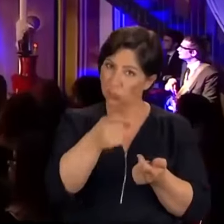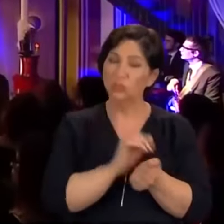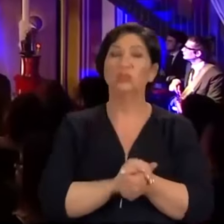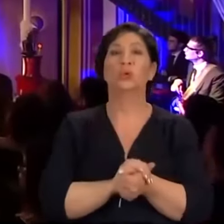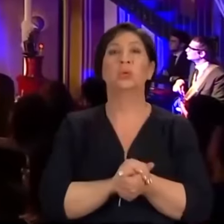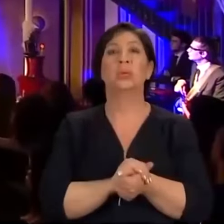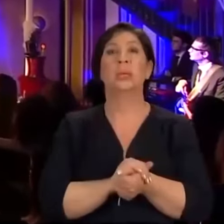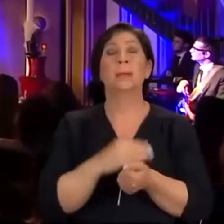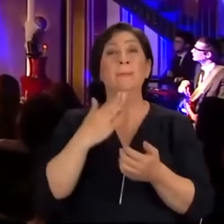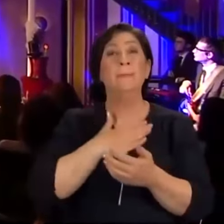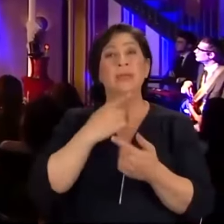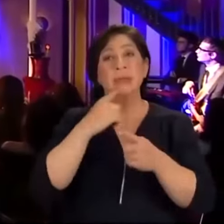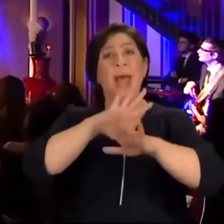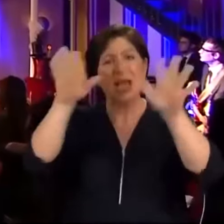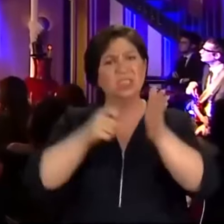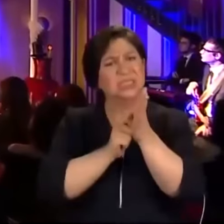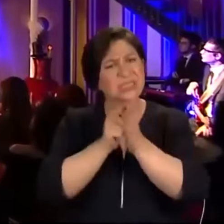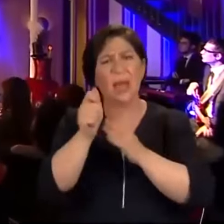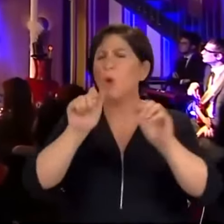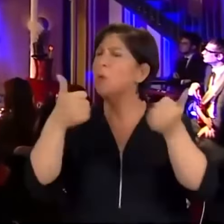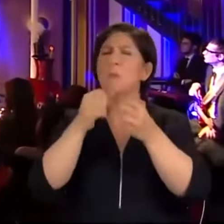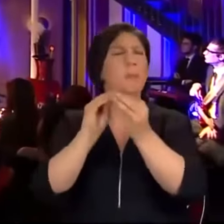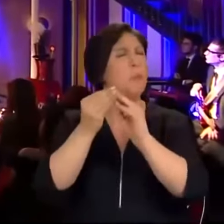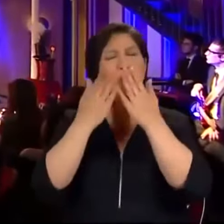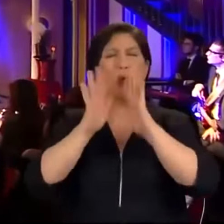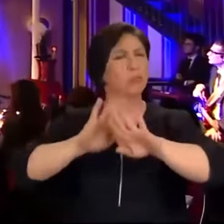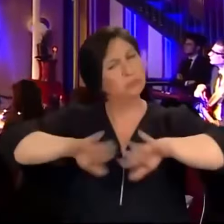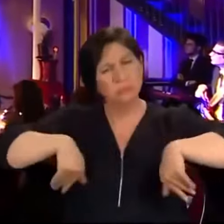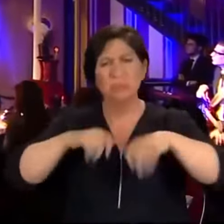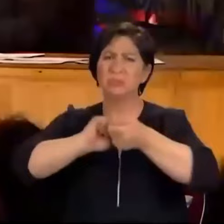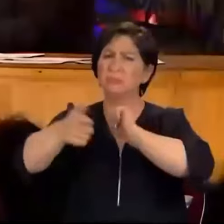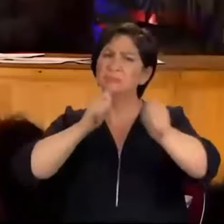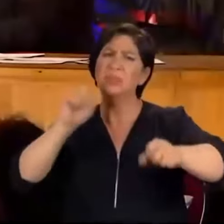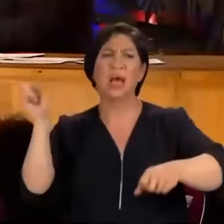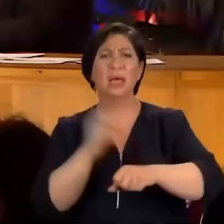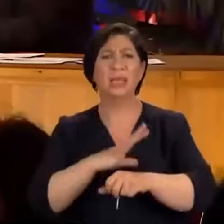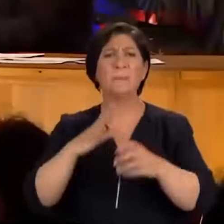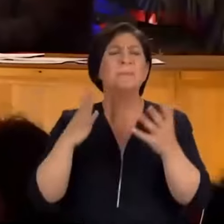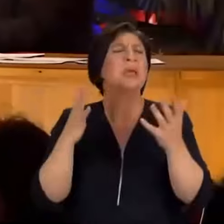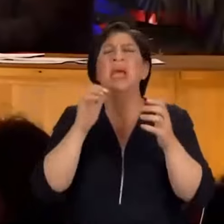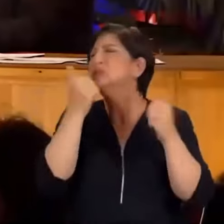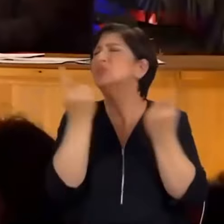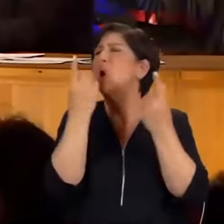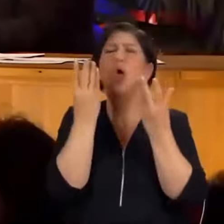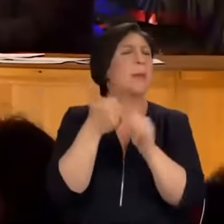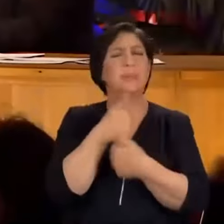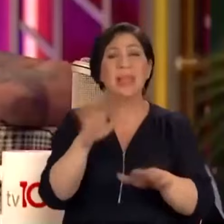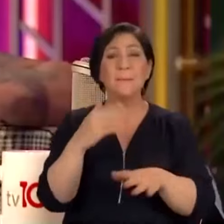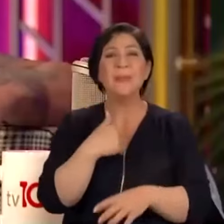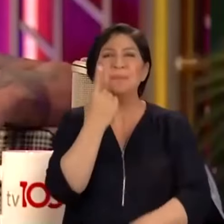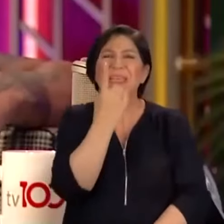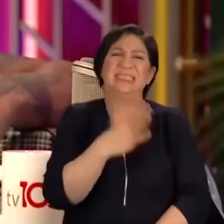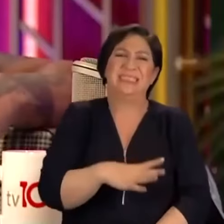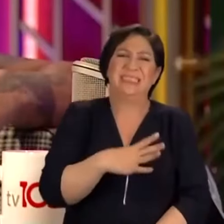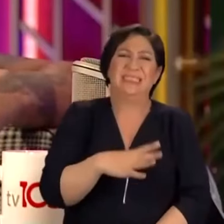Eee ben dedim ki her şeyi ben silerim hiçbir şey problem değil hı yırtıp atarım Hıı Yani hiçbir şey önemli değil Bizim tek